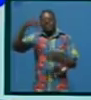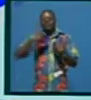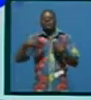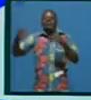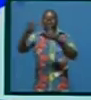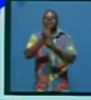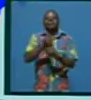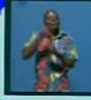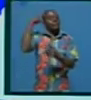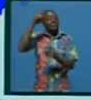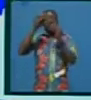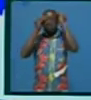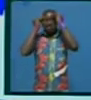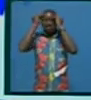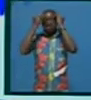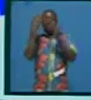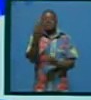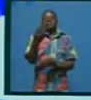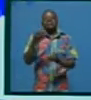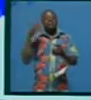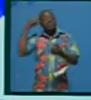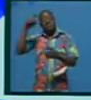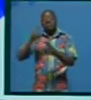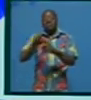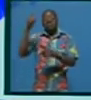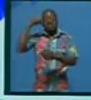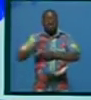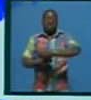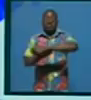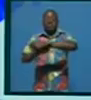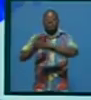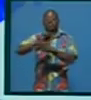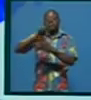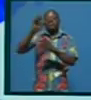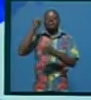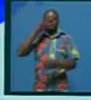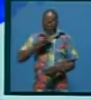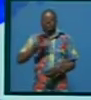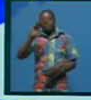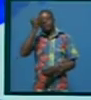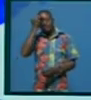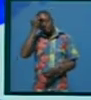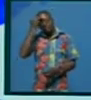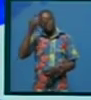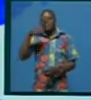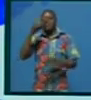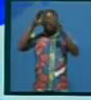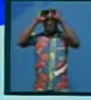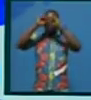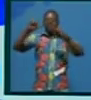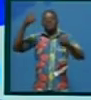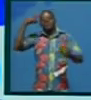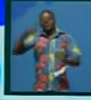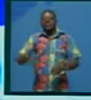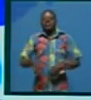principales préoccupations qu'elles défendront au Forum national des femmes. La ministre de la Femme, qui a présidé le forum, en a profité pour